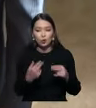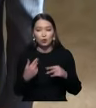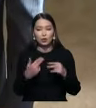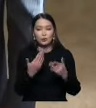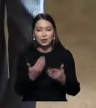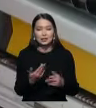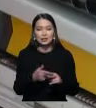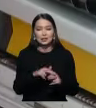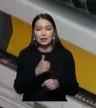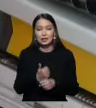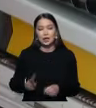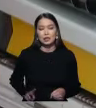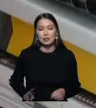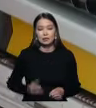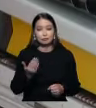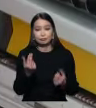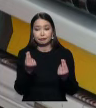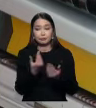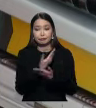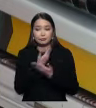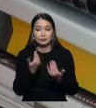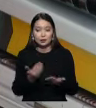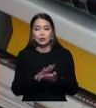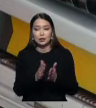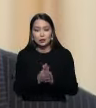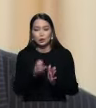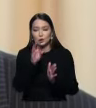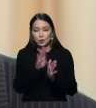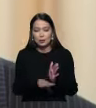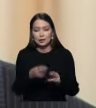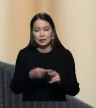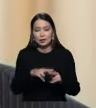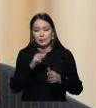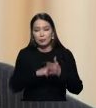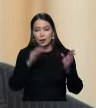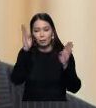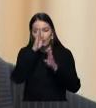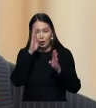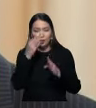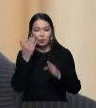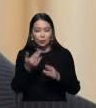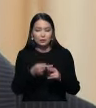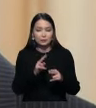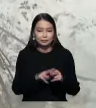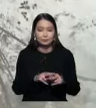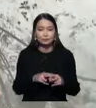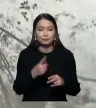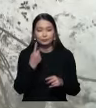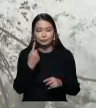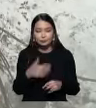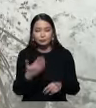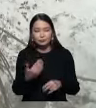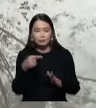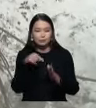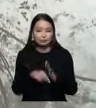генеральный директор предприятия, денег нет. Ситуацию усугубляет и погода. В сильные морозы грунт промерзает на 1,5 метра и разрушает и без